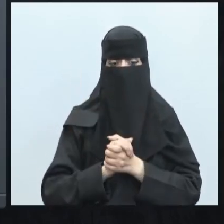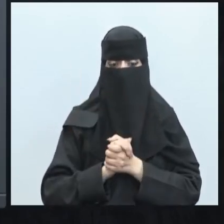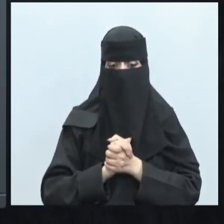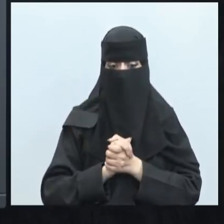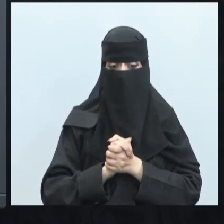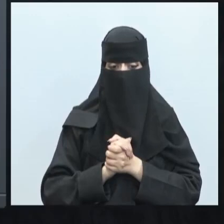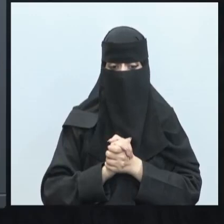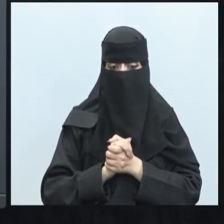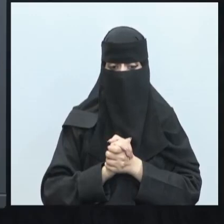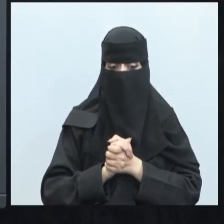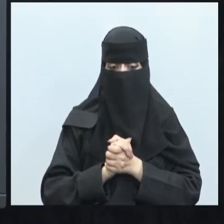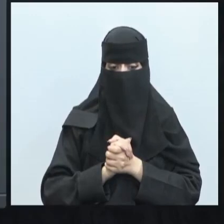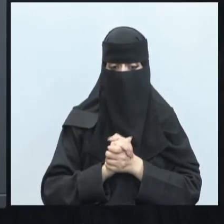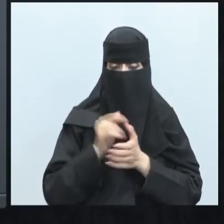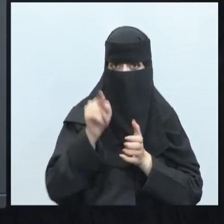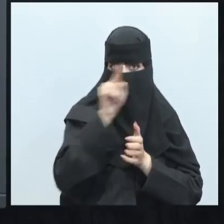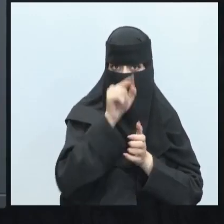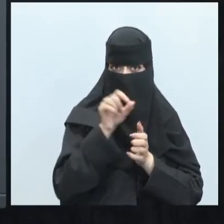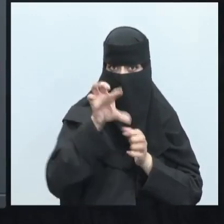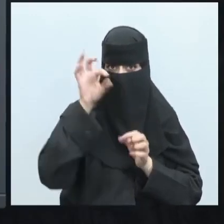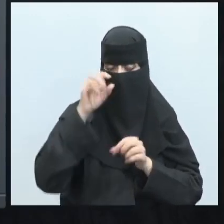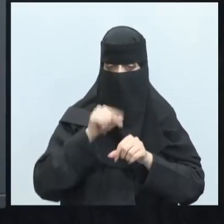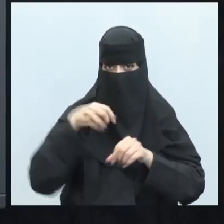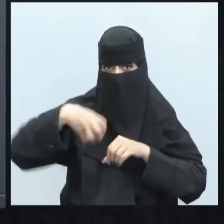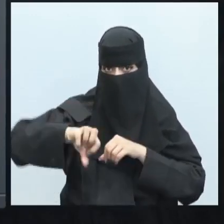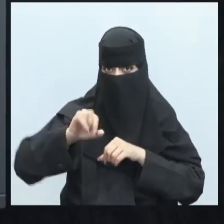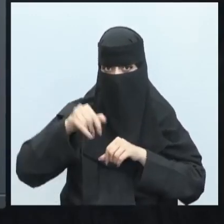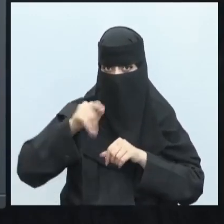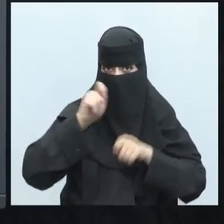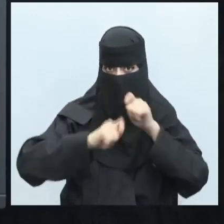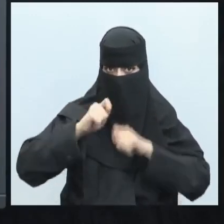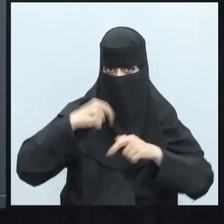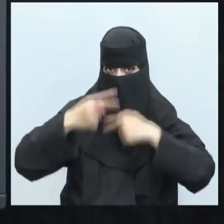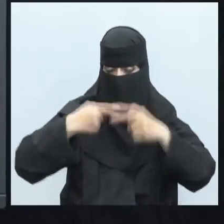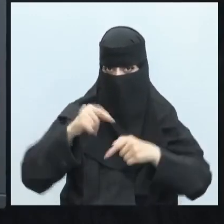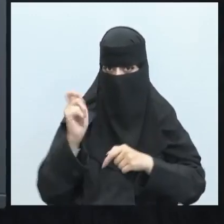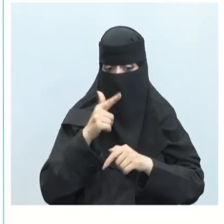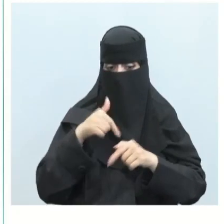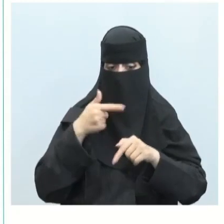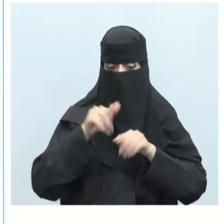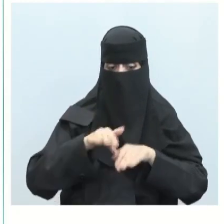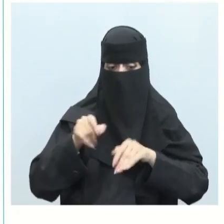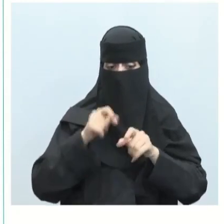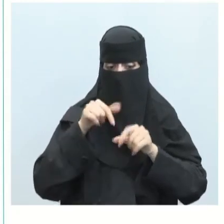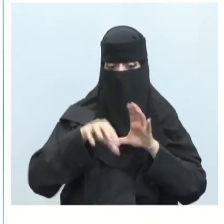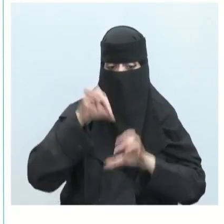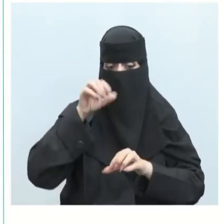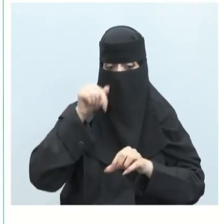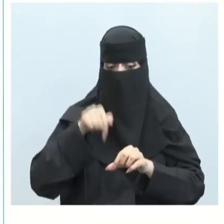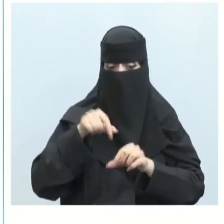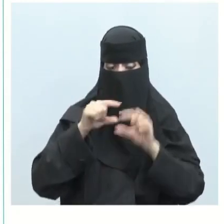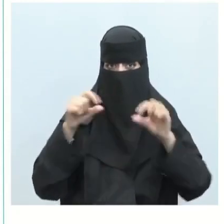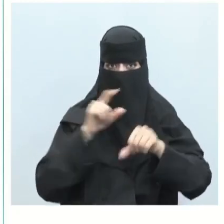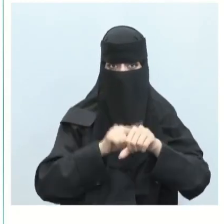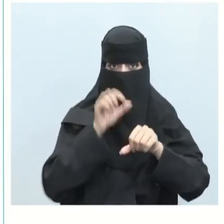سيرفر سنقوم هنا باختيار في بي ان تايب او النوع بشكل اوتوماتيكي او تلقائي سنقوم هنا باختيار